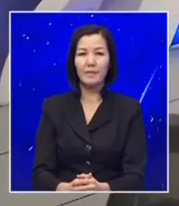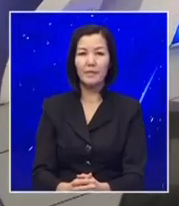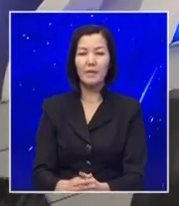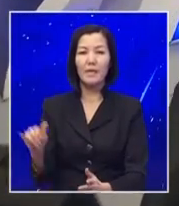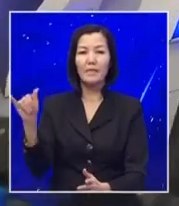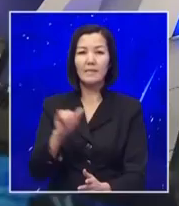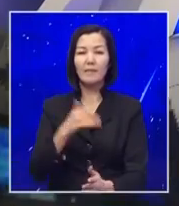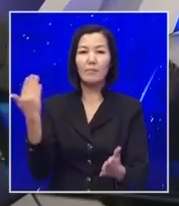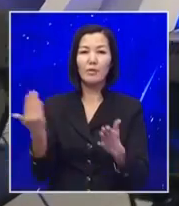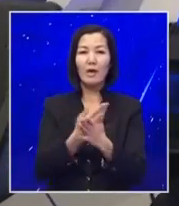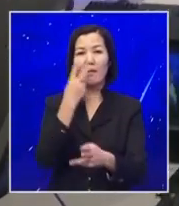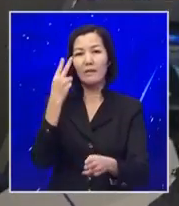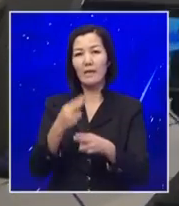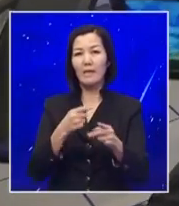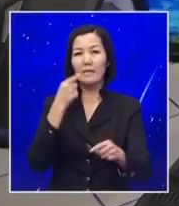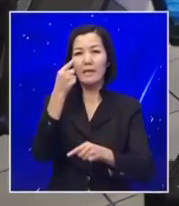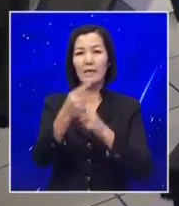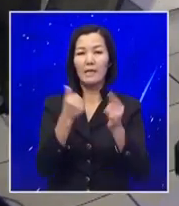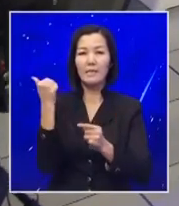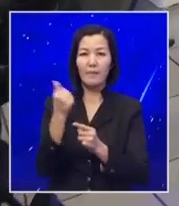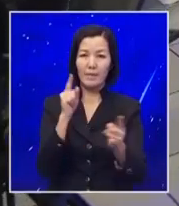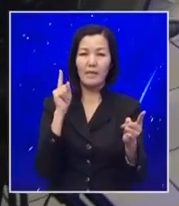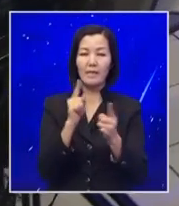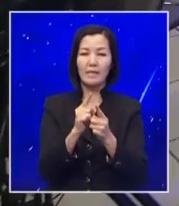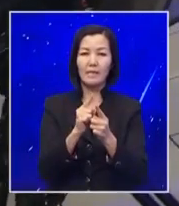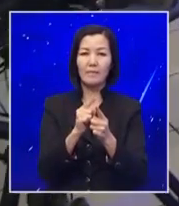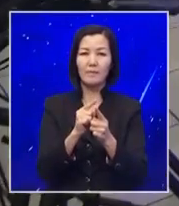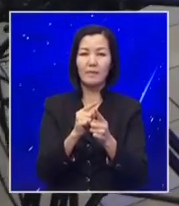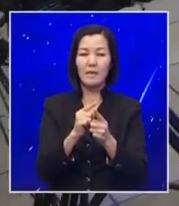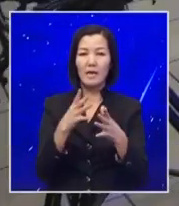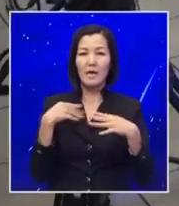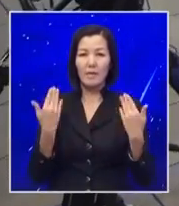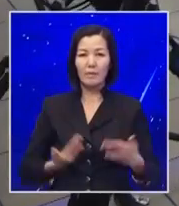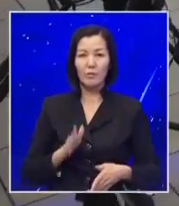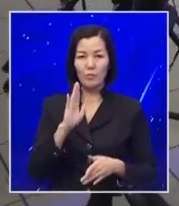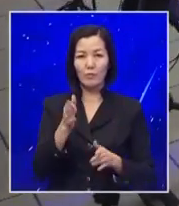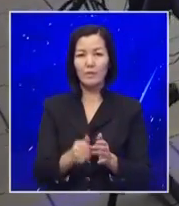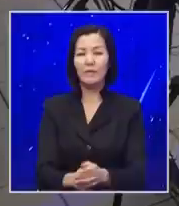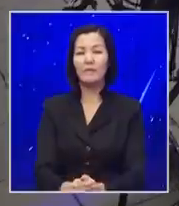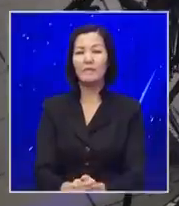Қадірменді көрермен, бүгінгі айтар ақпараттар легі осы. Эфирде ауышқанша аман болыңыздар.